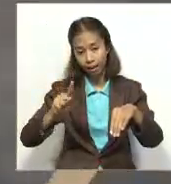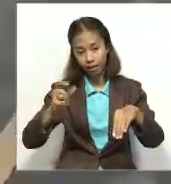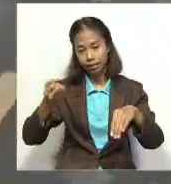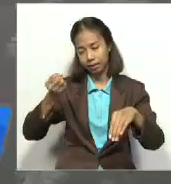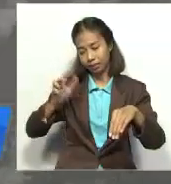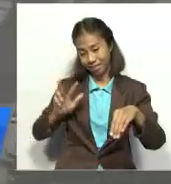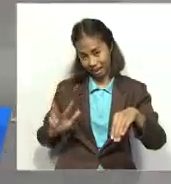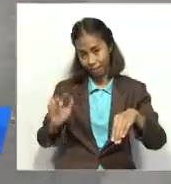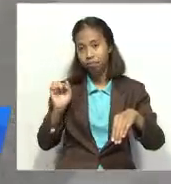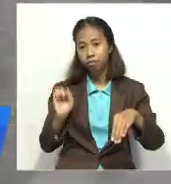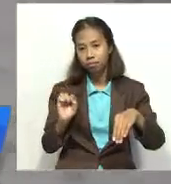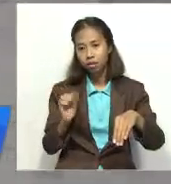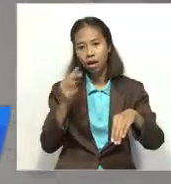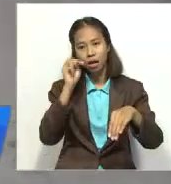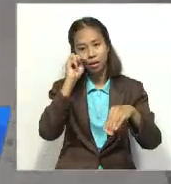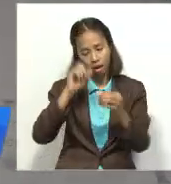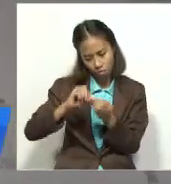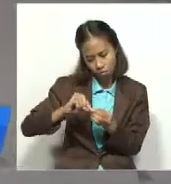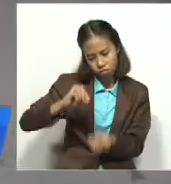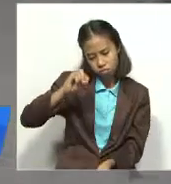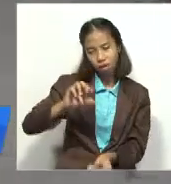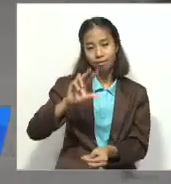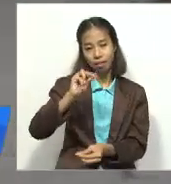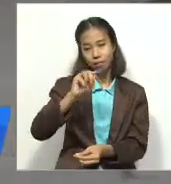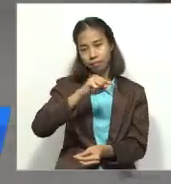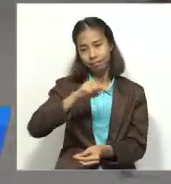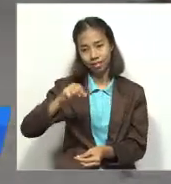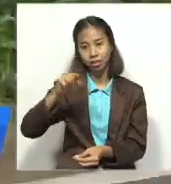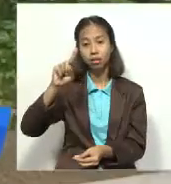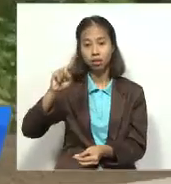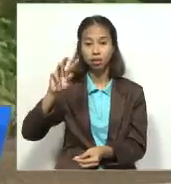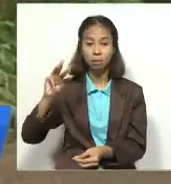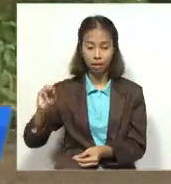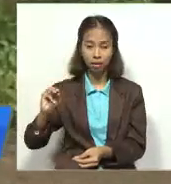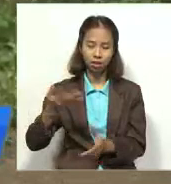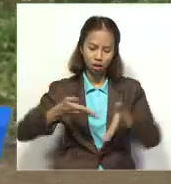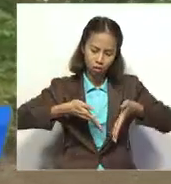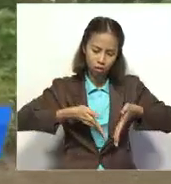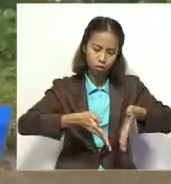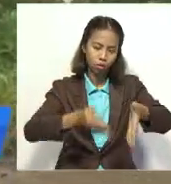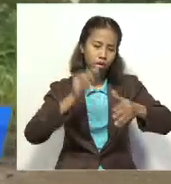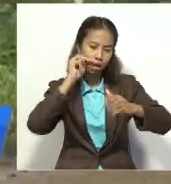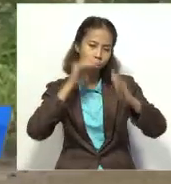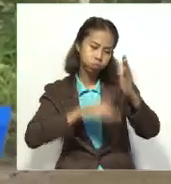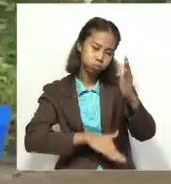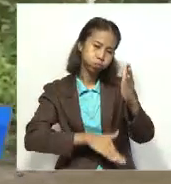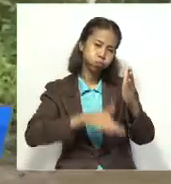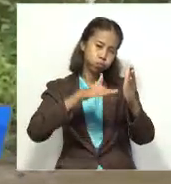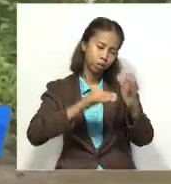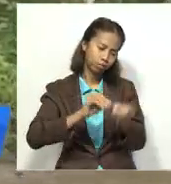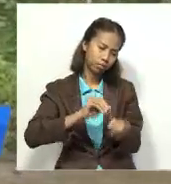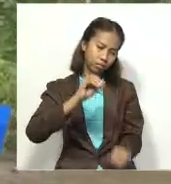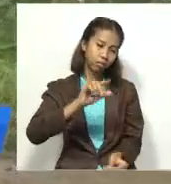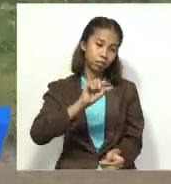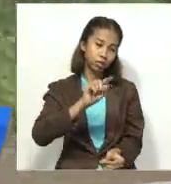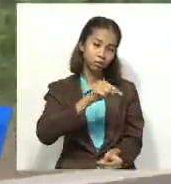และหมู่13ระดับน้ำลึก30เซนติเมตรถึง1เมตรเลยนะคะถนนภายในหมู่บ้านถูกน้ำท่วมสูง20